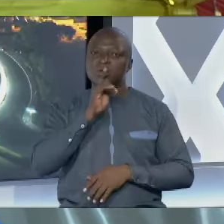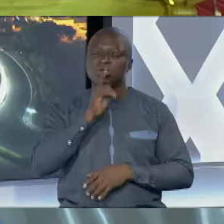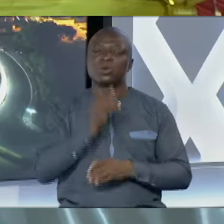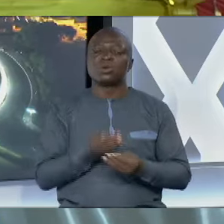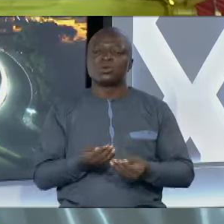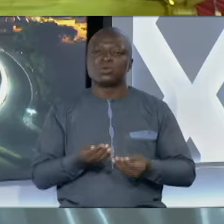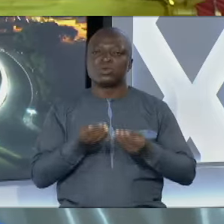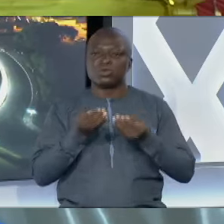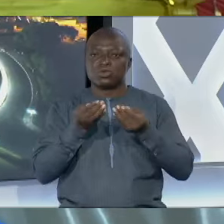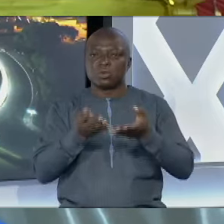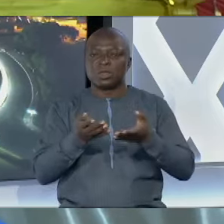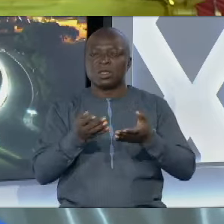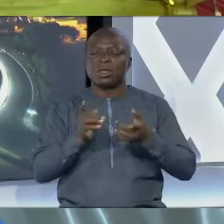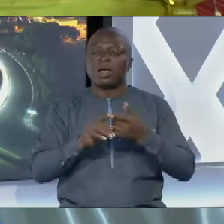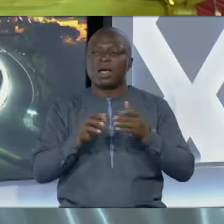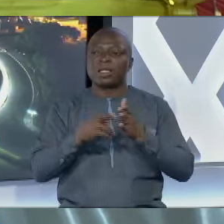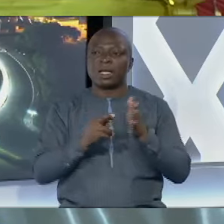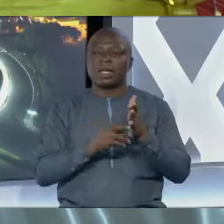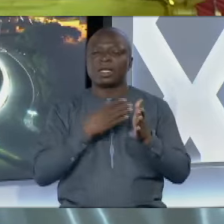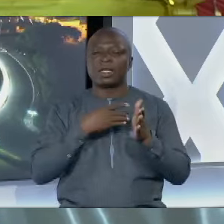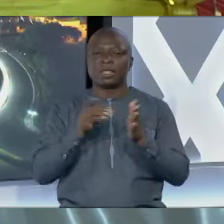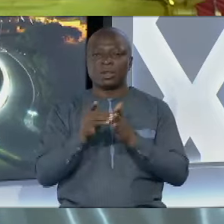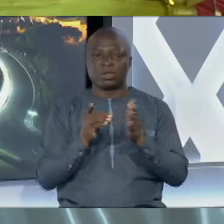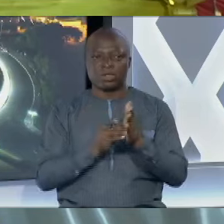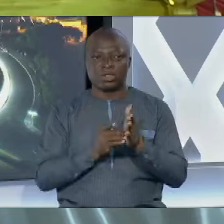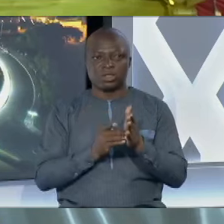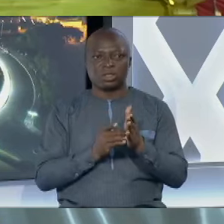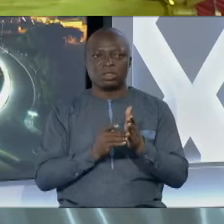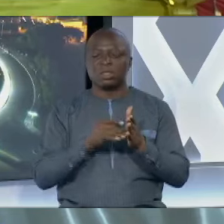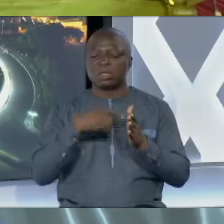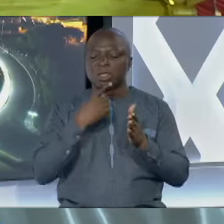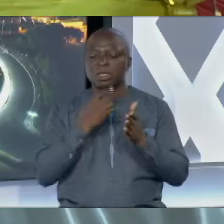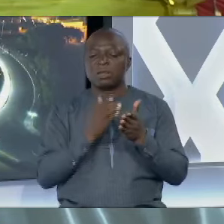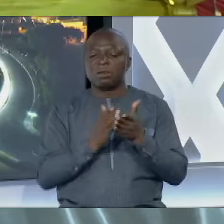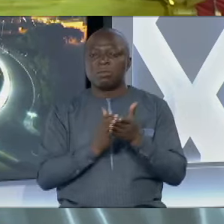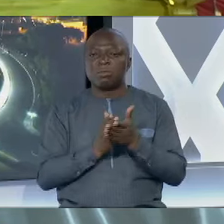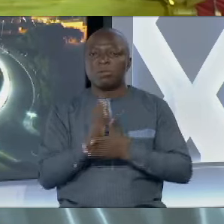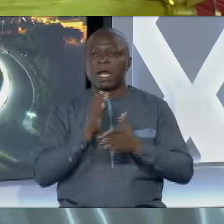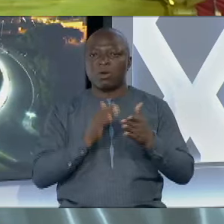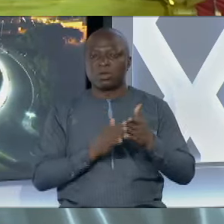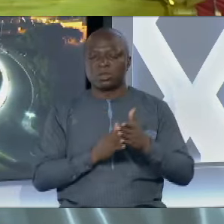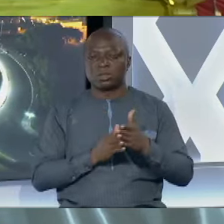soumis à des règles déontologiques qui, par ricochet,